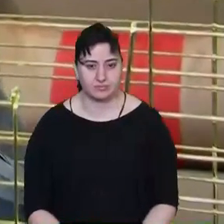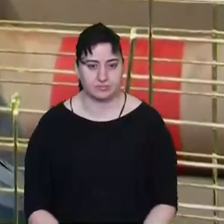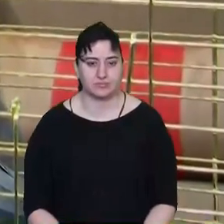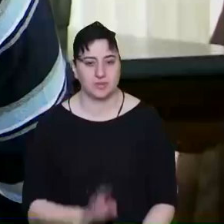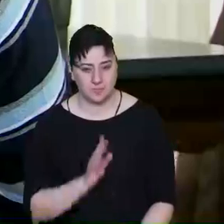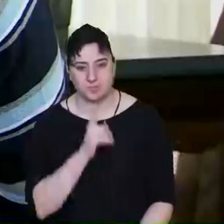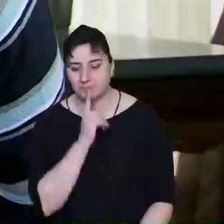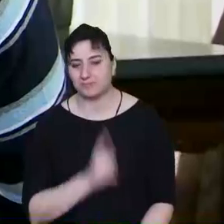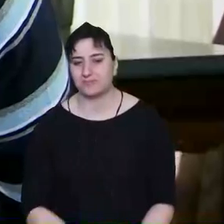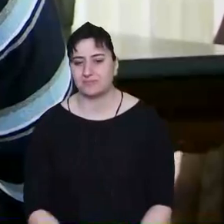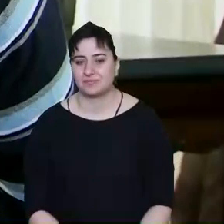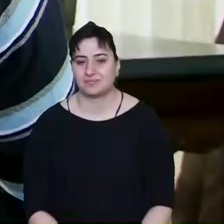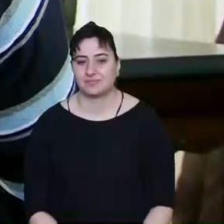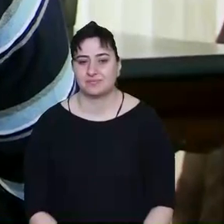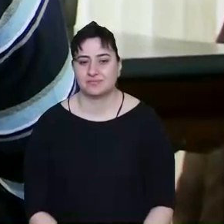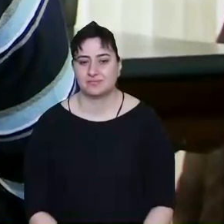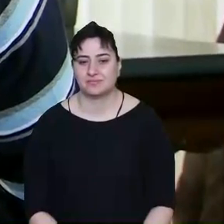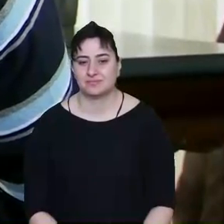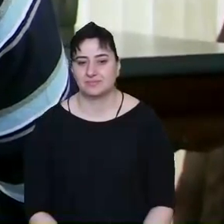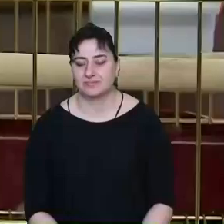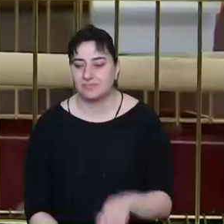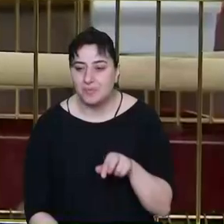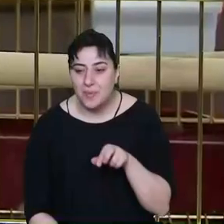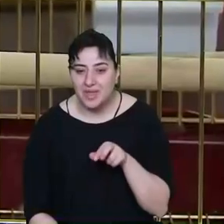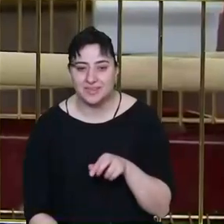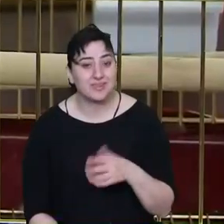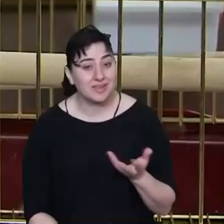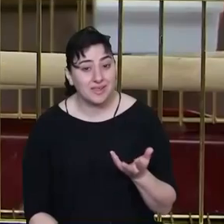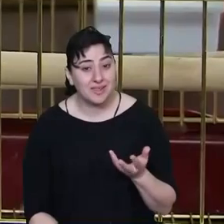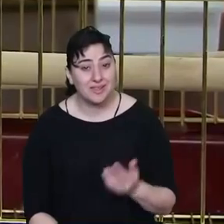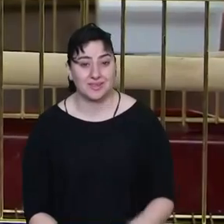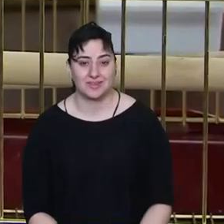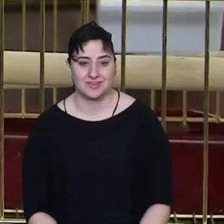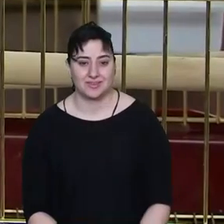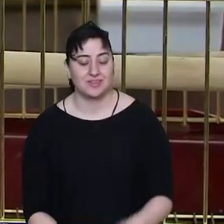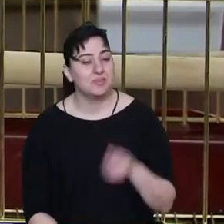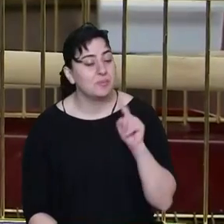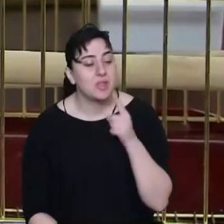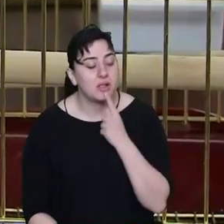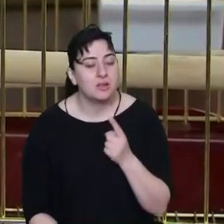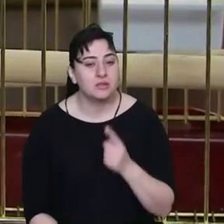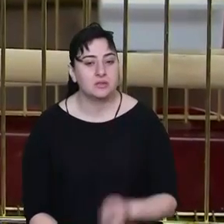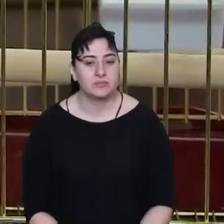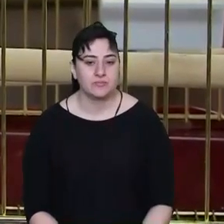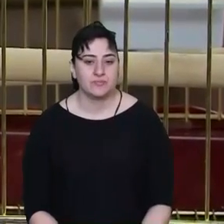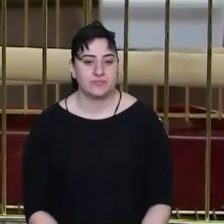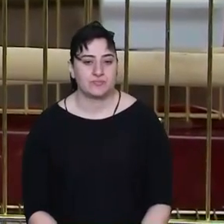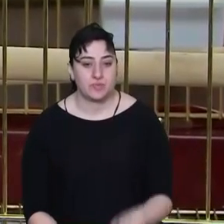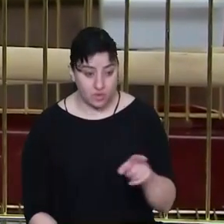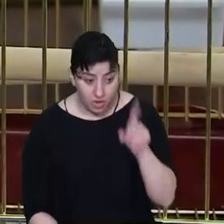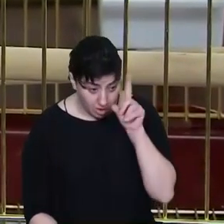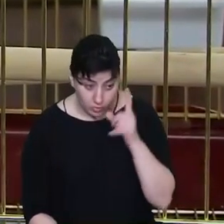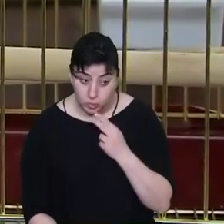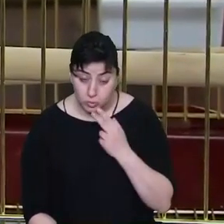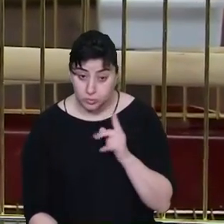şey demedim. Pıpağım. Pıpağım. Ne? Bir daha de bakayım. Oğlum akıllı